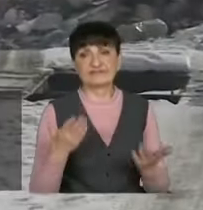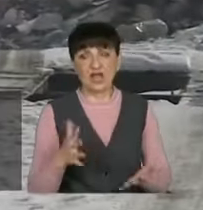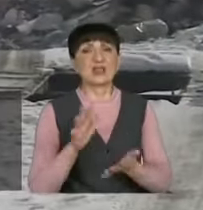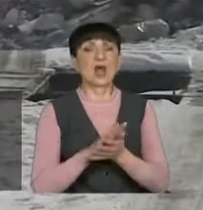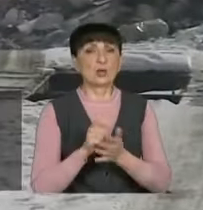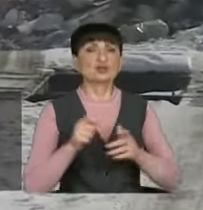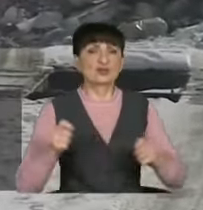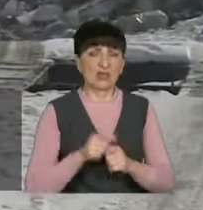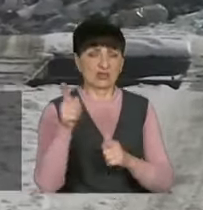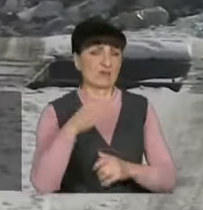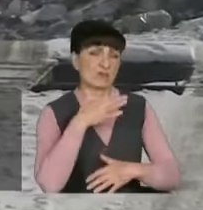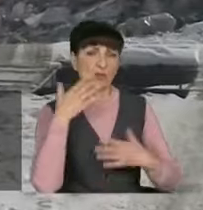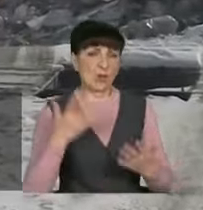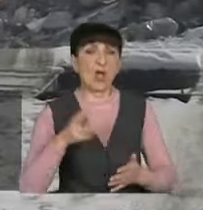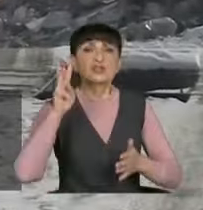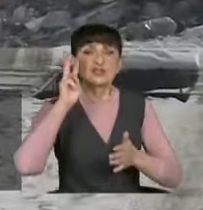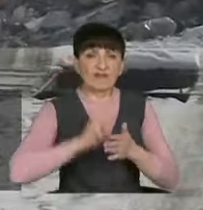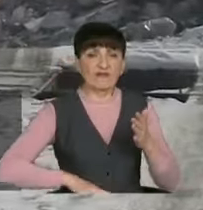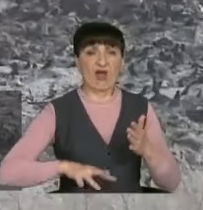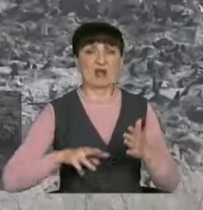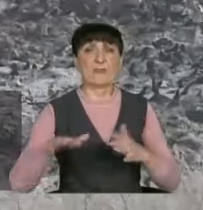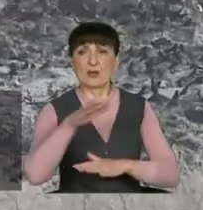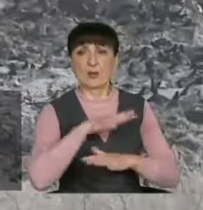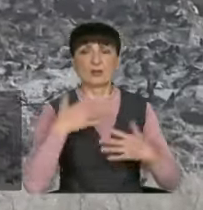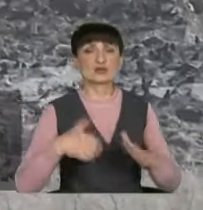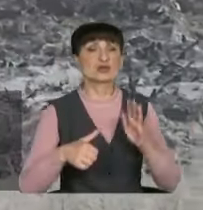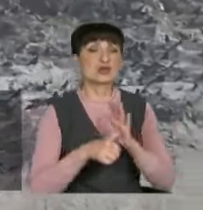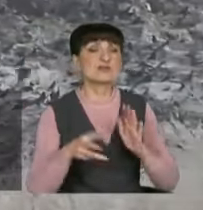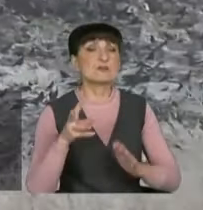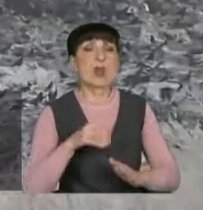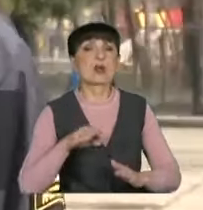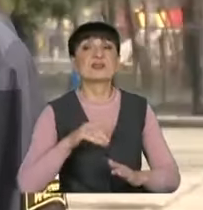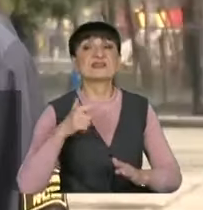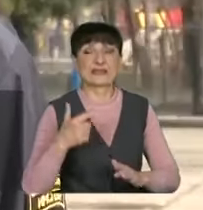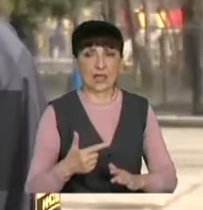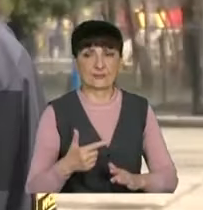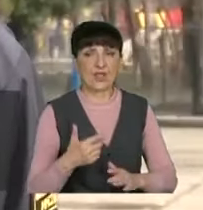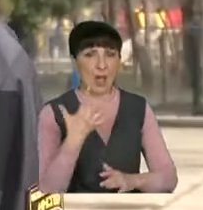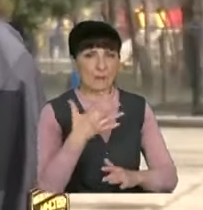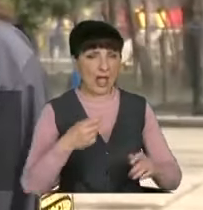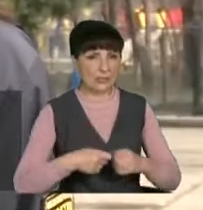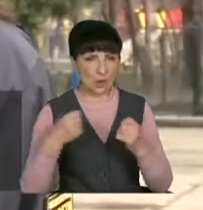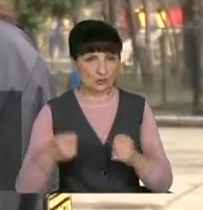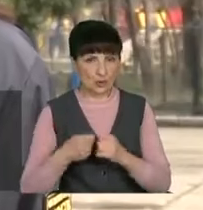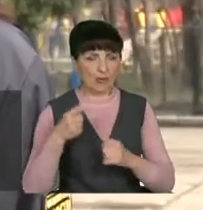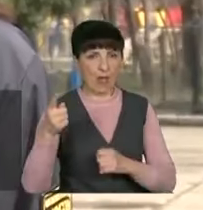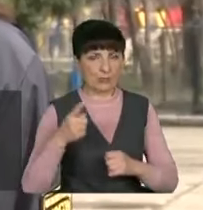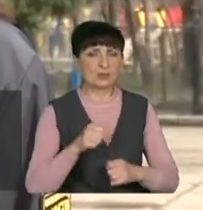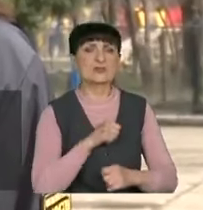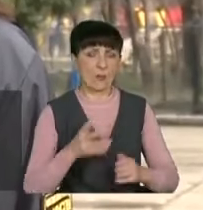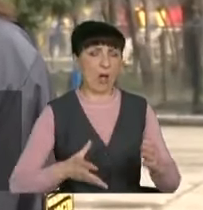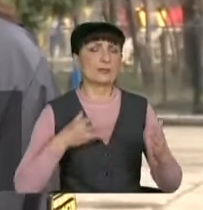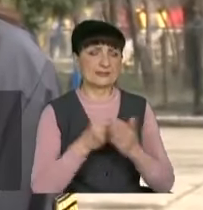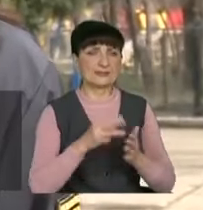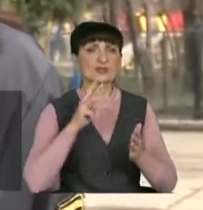нарушений на объекте множество. Оштрафовали операторов полигона почти на 6 миллиардов тенге. По 5 нарушениям предприятие добровольно оплатило